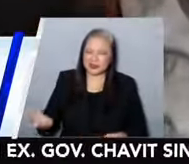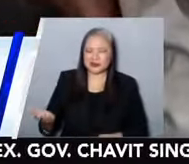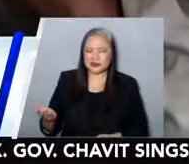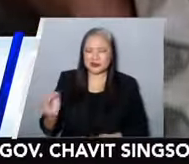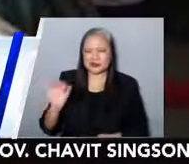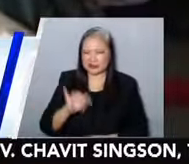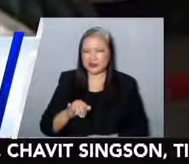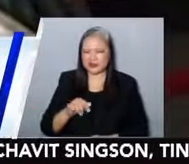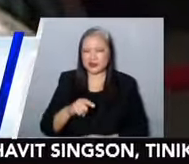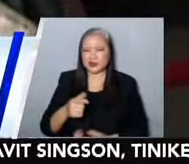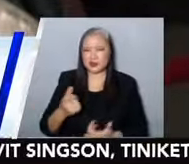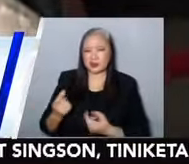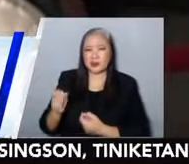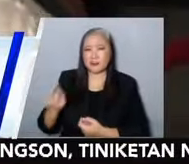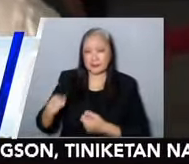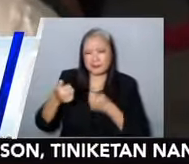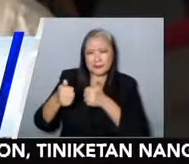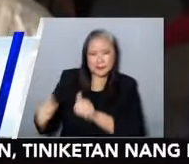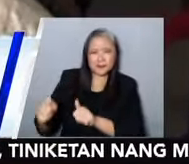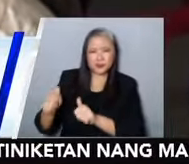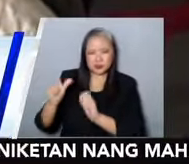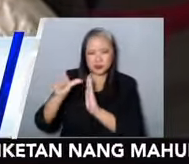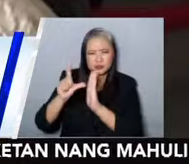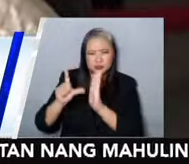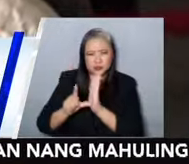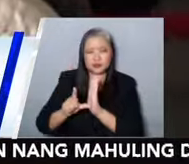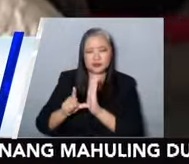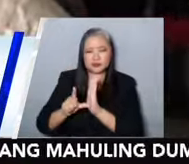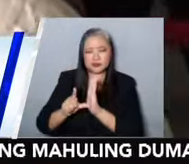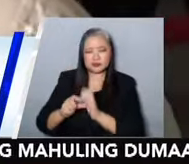Sundin lang natin talaga ang batas. Wala man talaga tayong